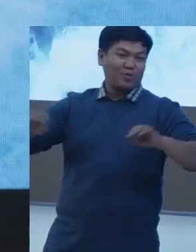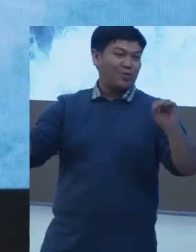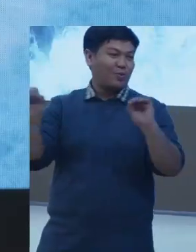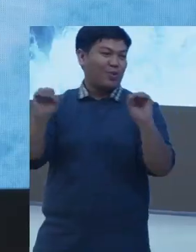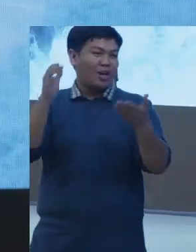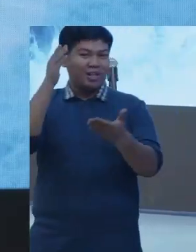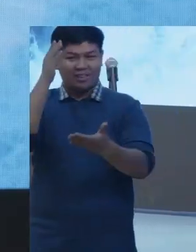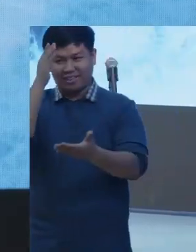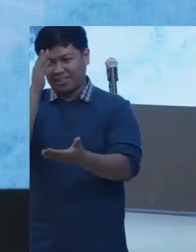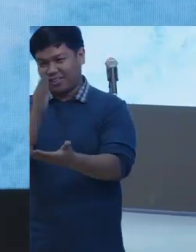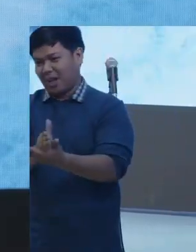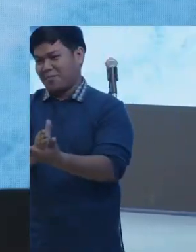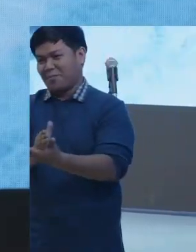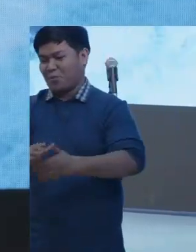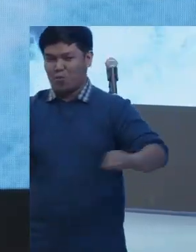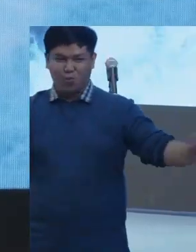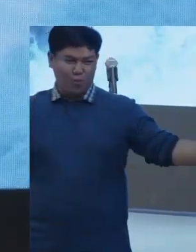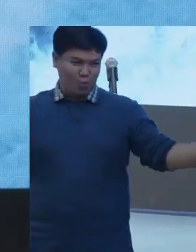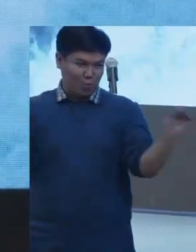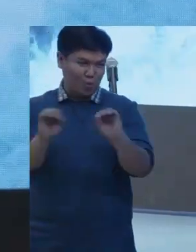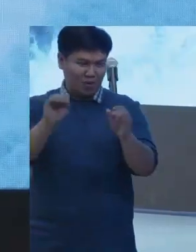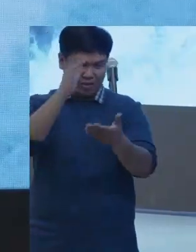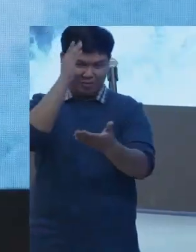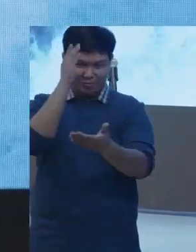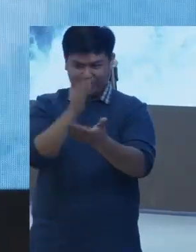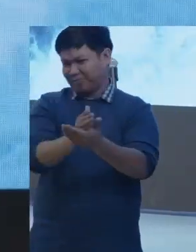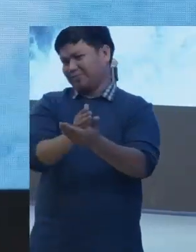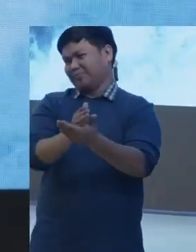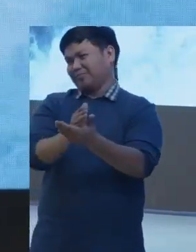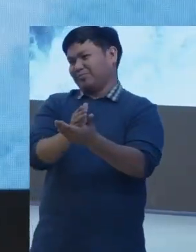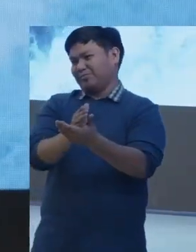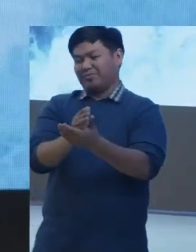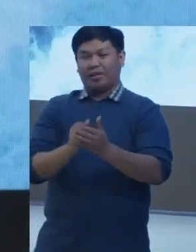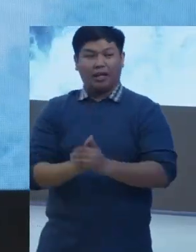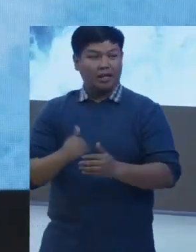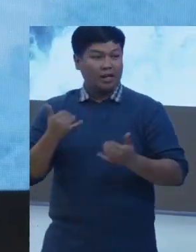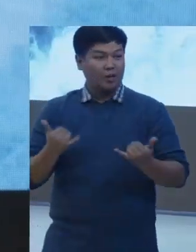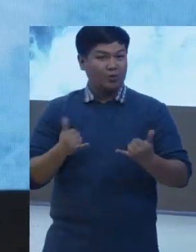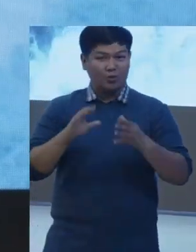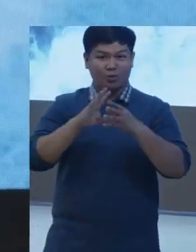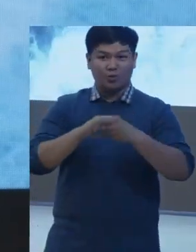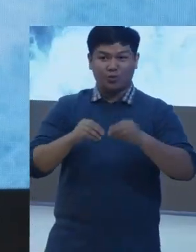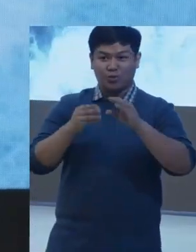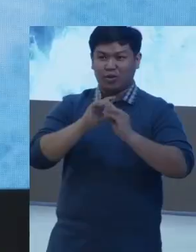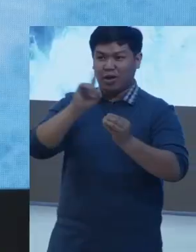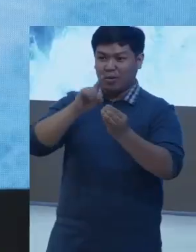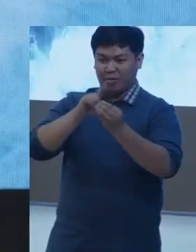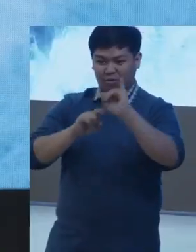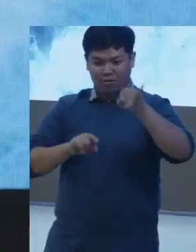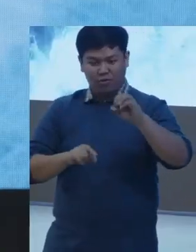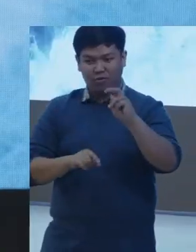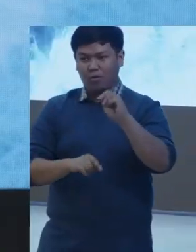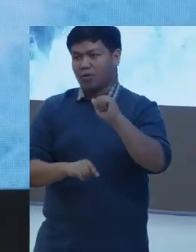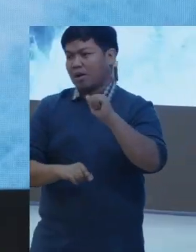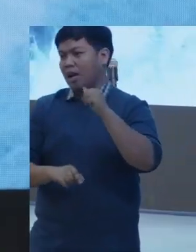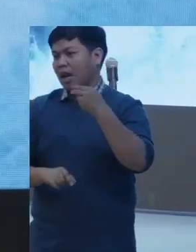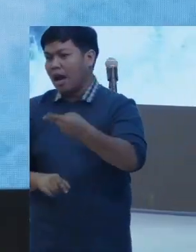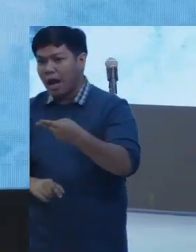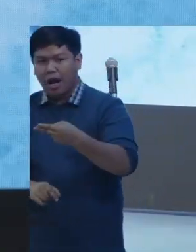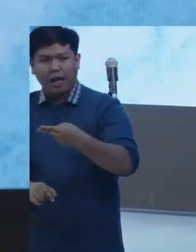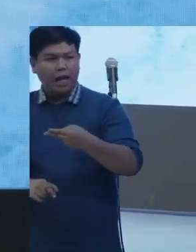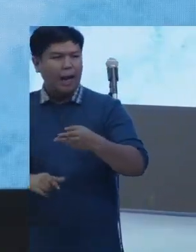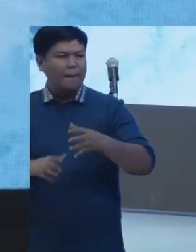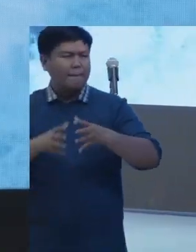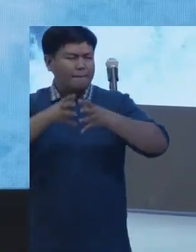ng ating Panginoong Diyos. Dito nga po sa kwentong ito, makikita natin kung ano ang